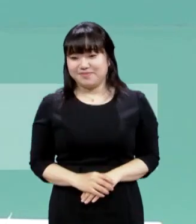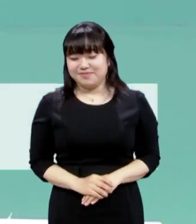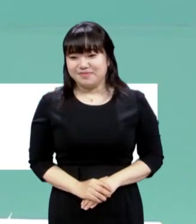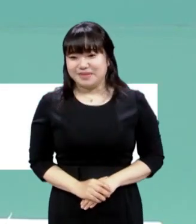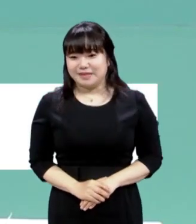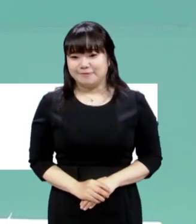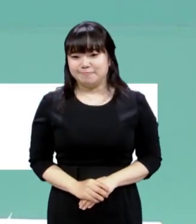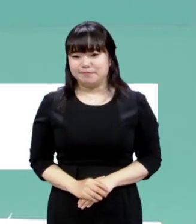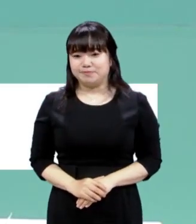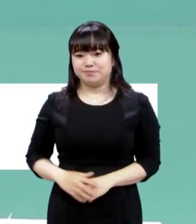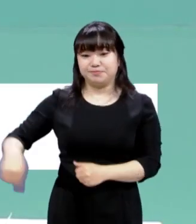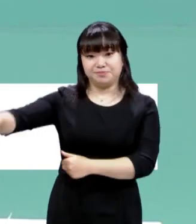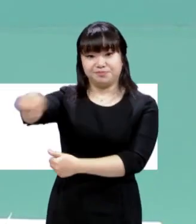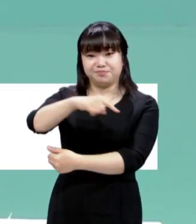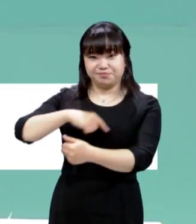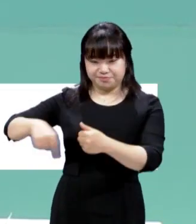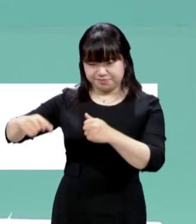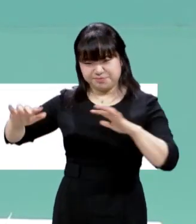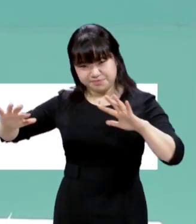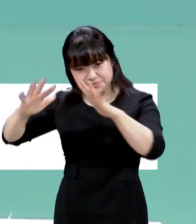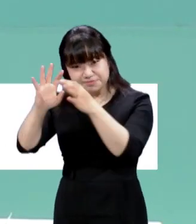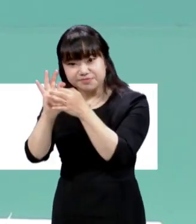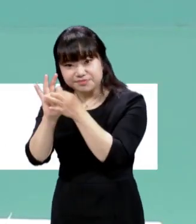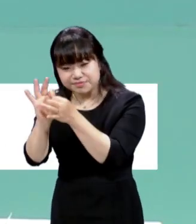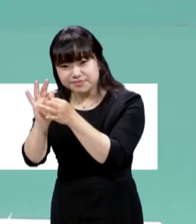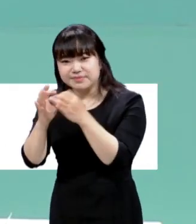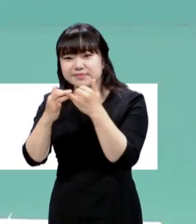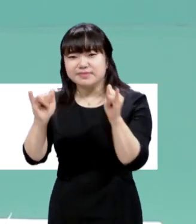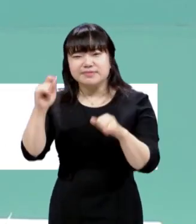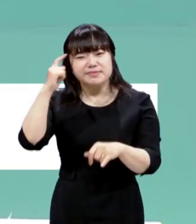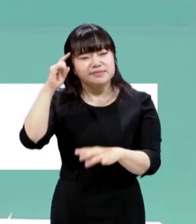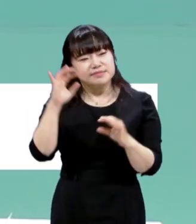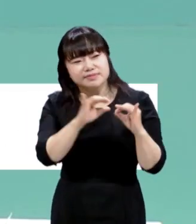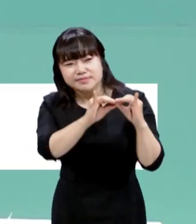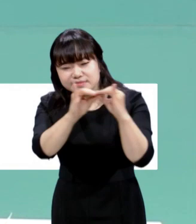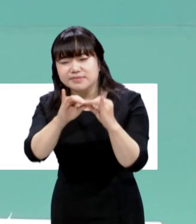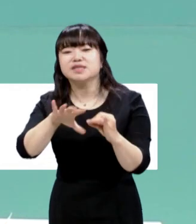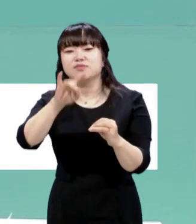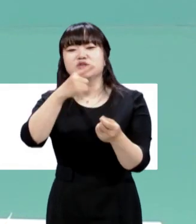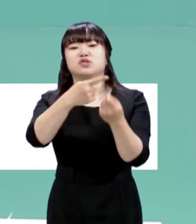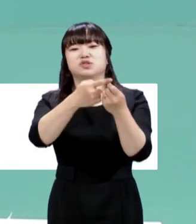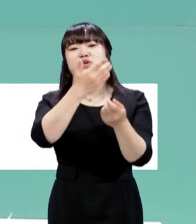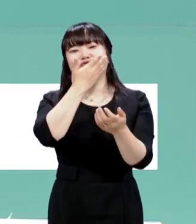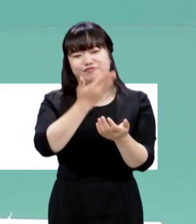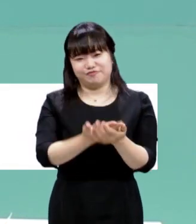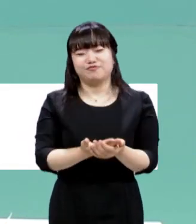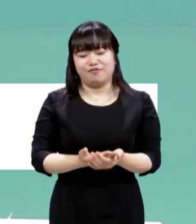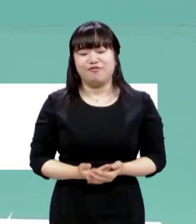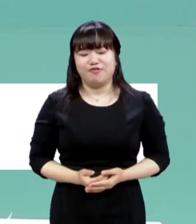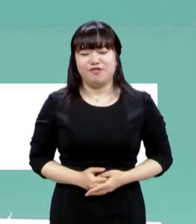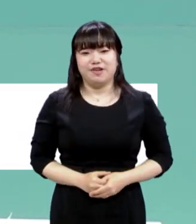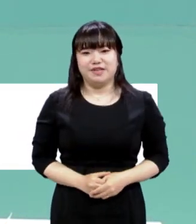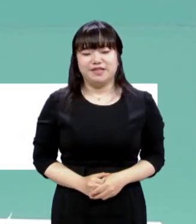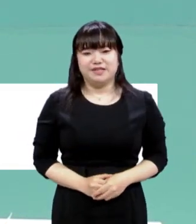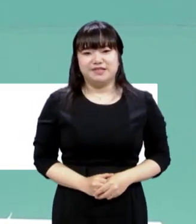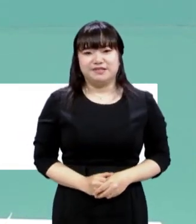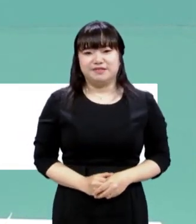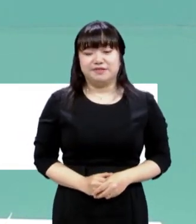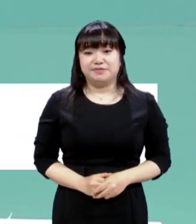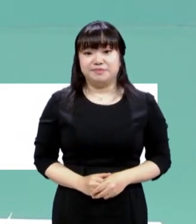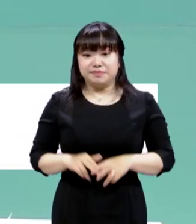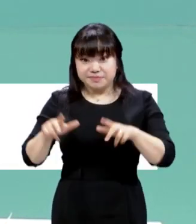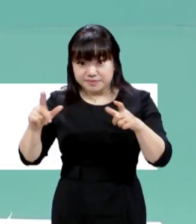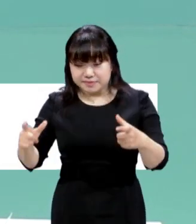주변 개발 방향에 대한 주민들의 공감대를 형성하는 것이 과제가 될 것입니다 이